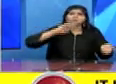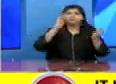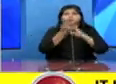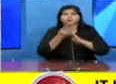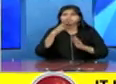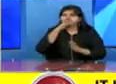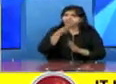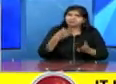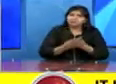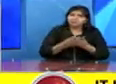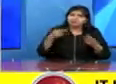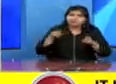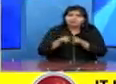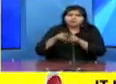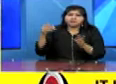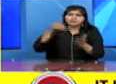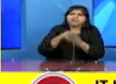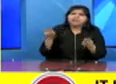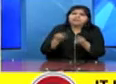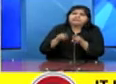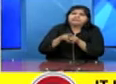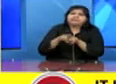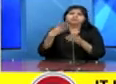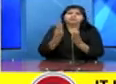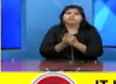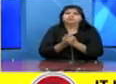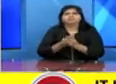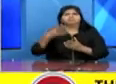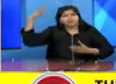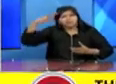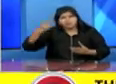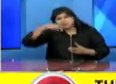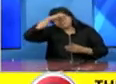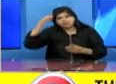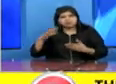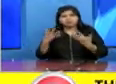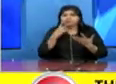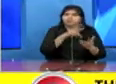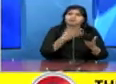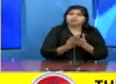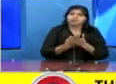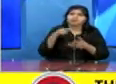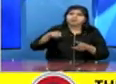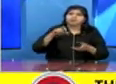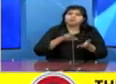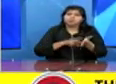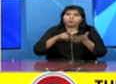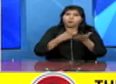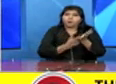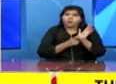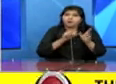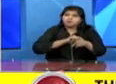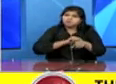देखता है और न ही कोई मौसम। ये वायरस इंसान को मारने पर,